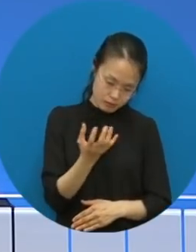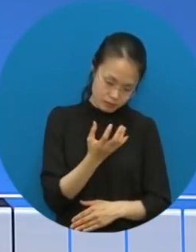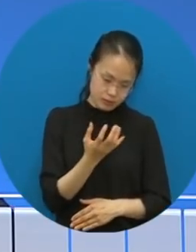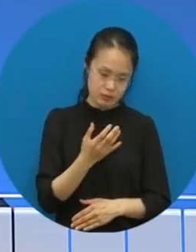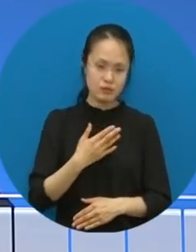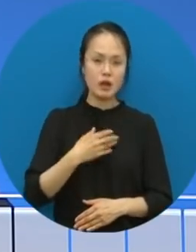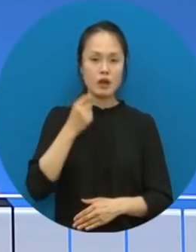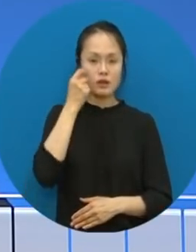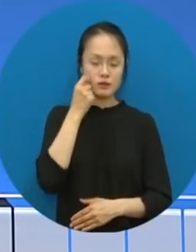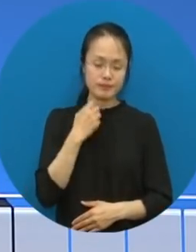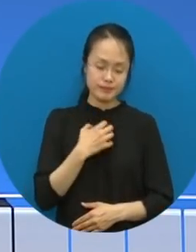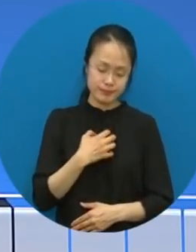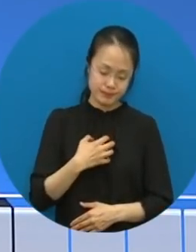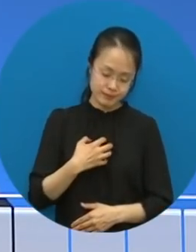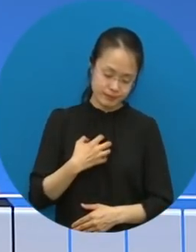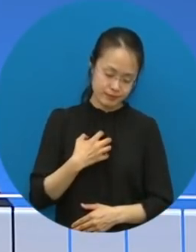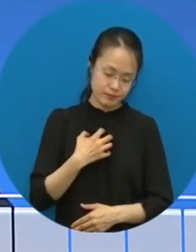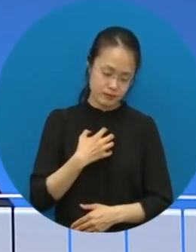슬픔도